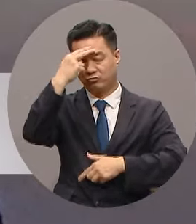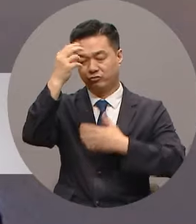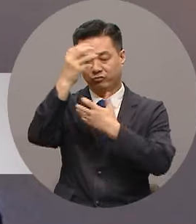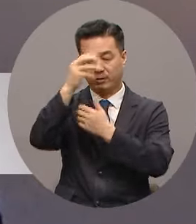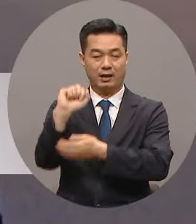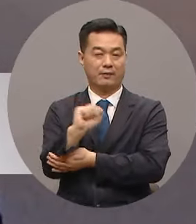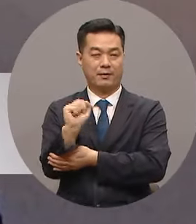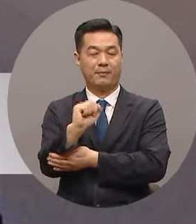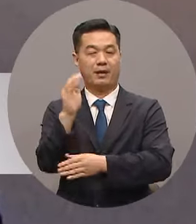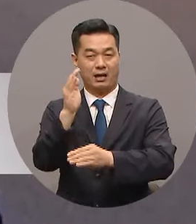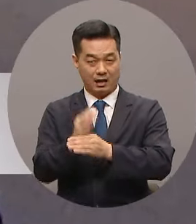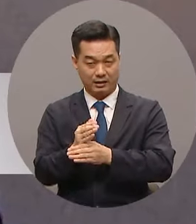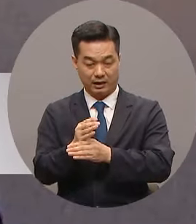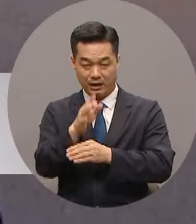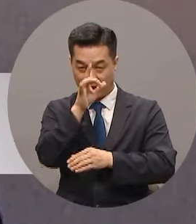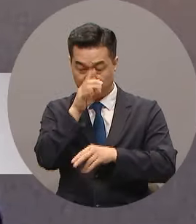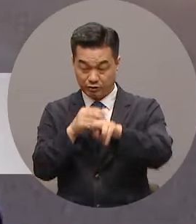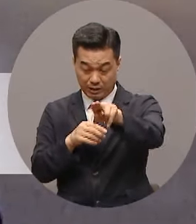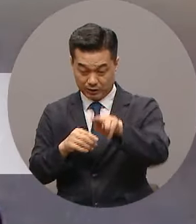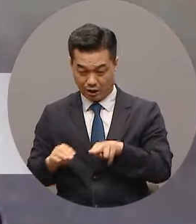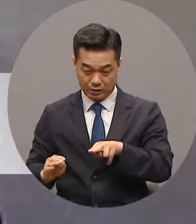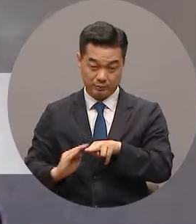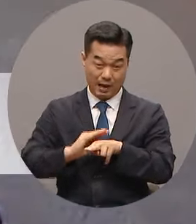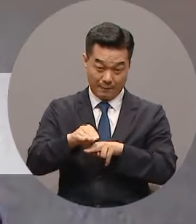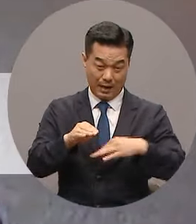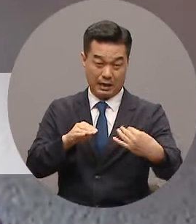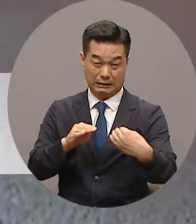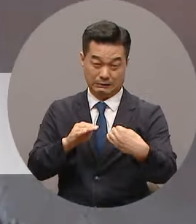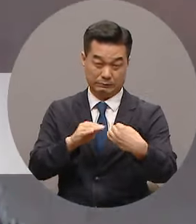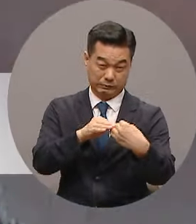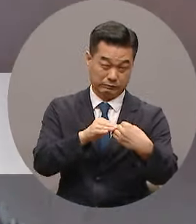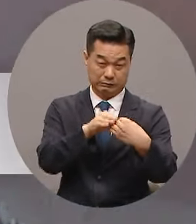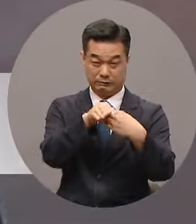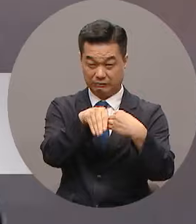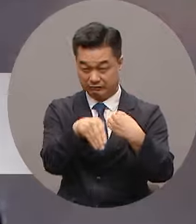차를 몰다 중앙선을 침범해 반대편 도로 택시를